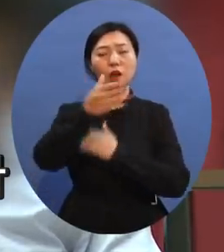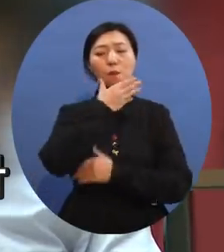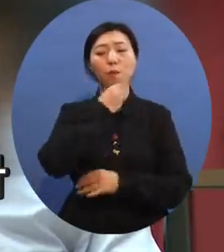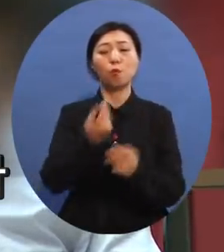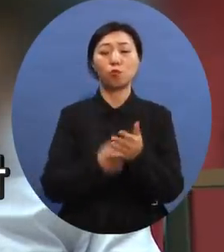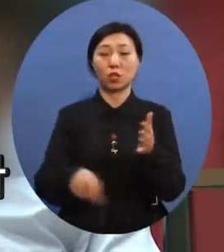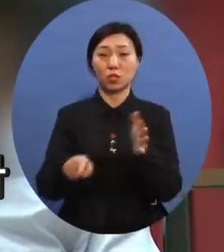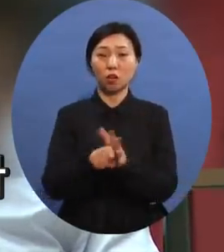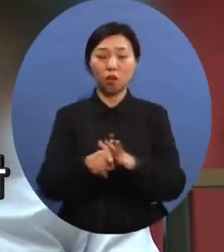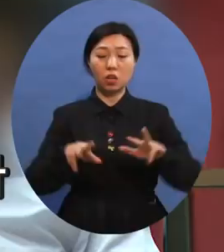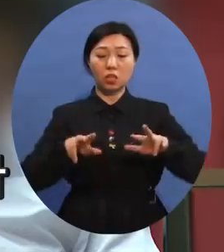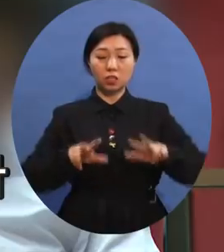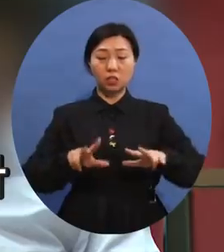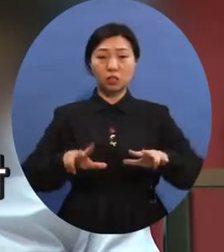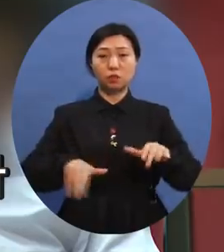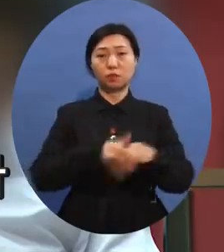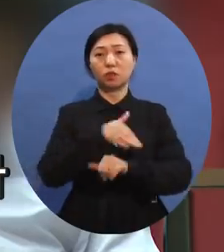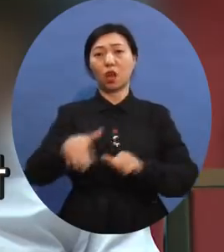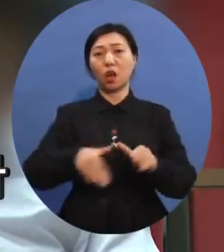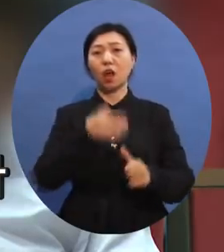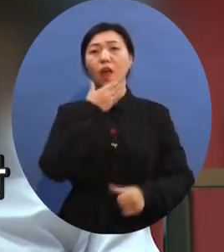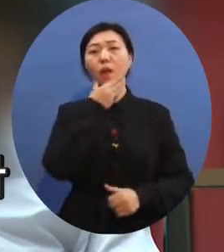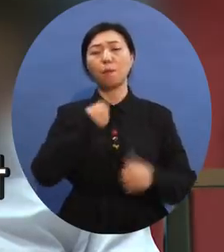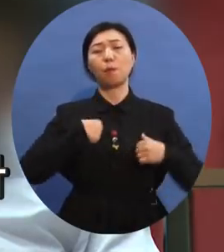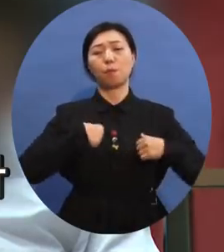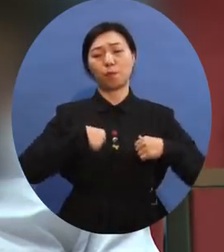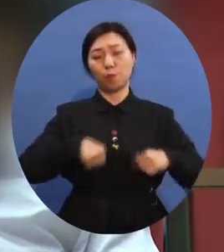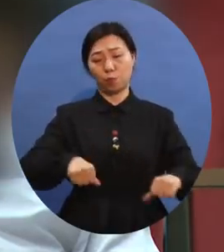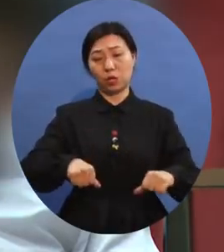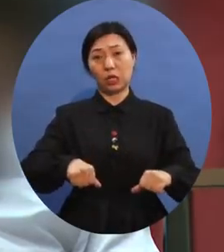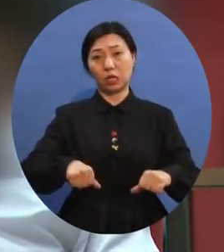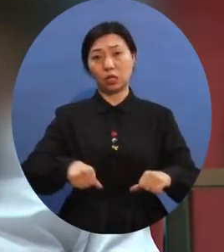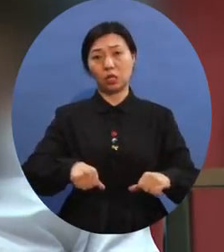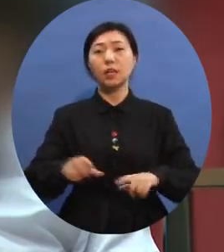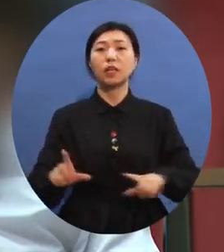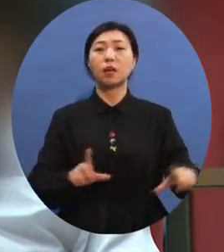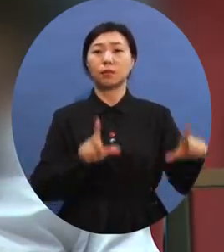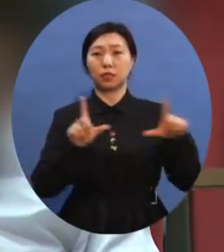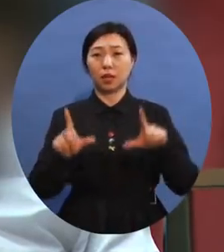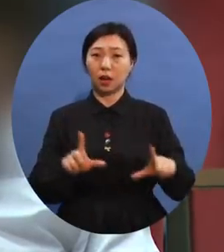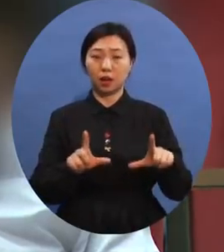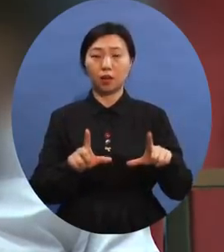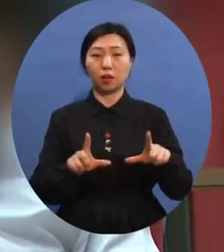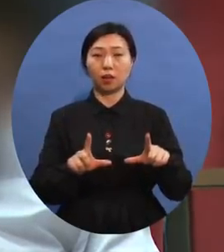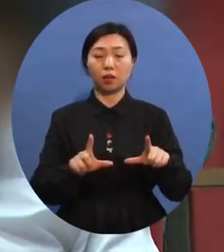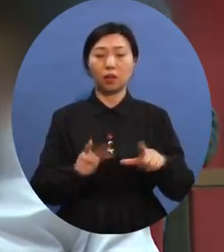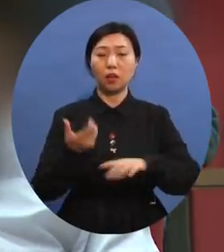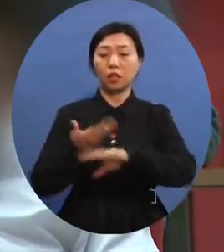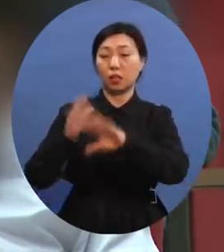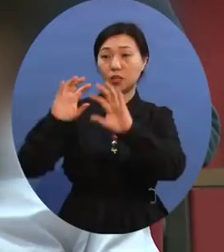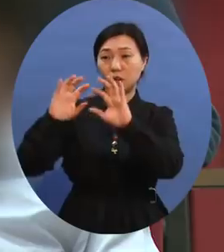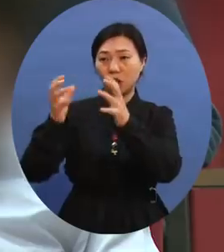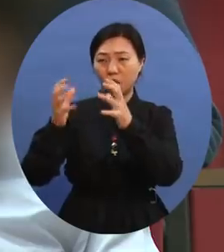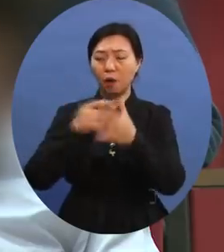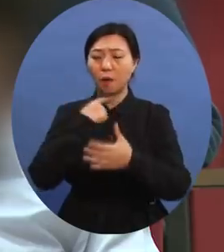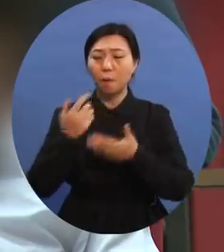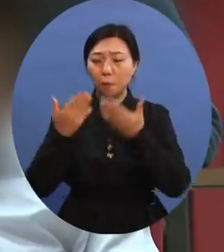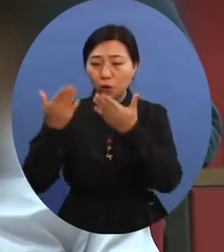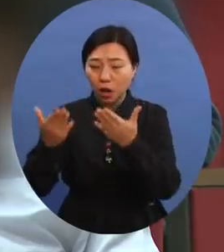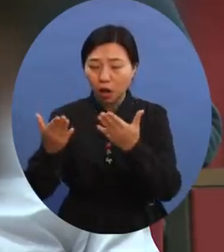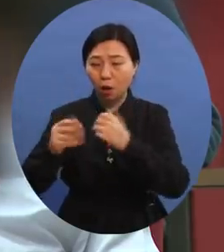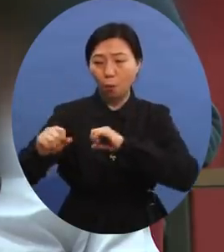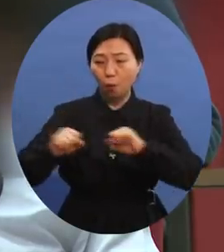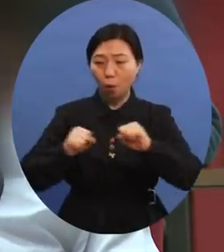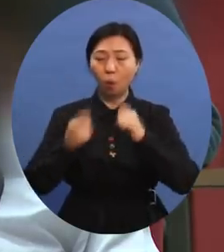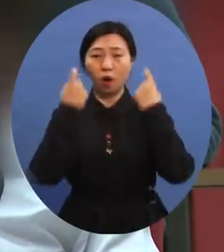위해 현재의 행복을 포기하면서 지내왔습니다. 대학을 다닐 때는 동아리나 해외 봉사활동,